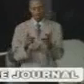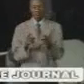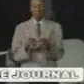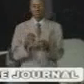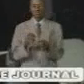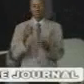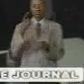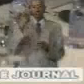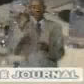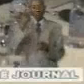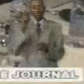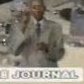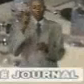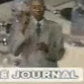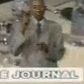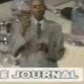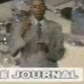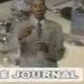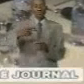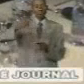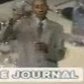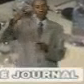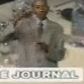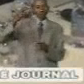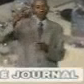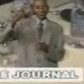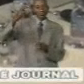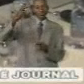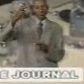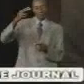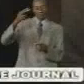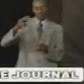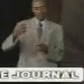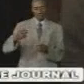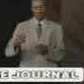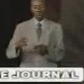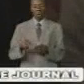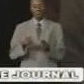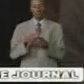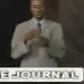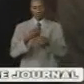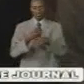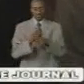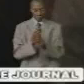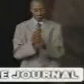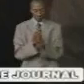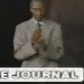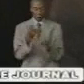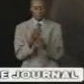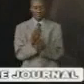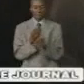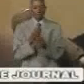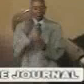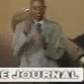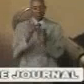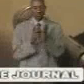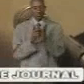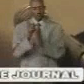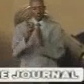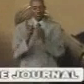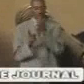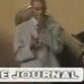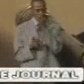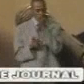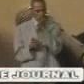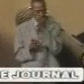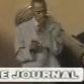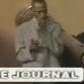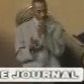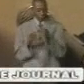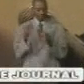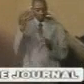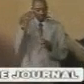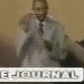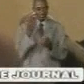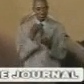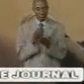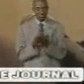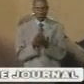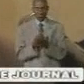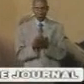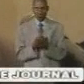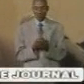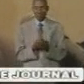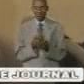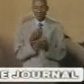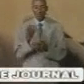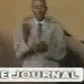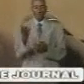de permettre à l'État de créer des emplois, socle de tout développement. Le ministre de l'économie, Jean-Claude Nemoyato, quant à lui, a exhorté